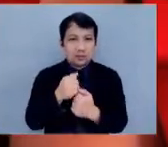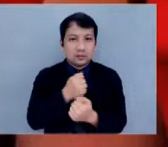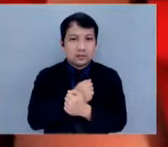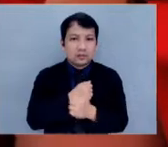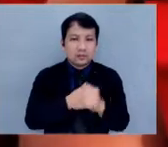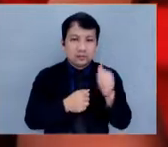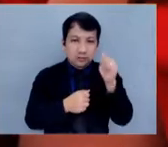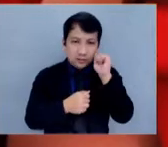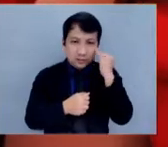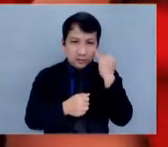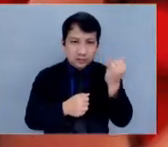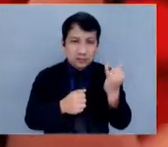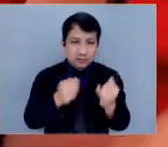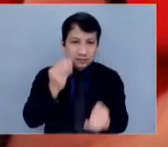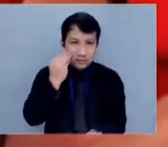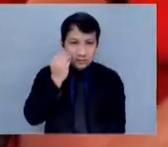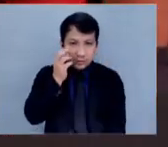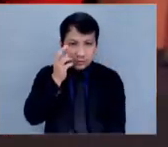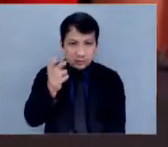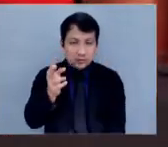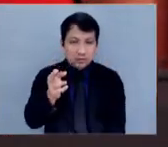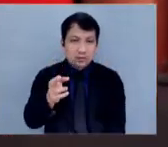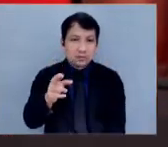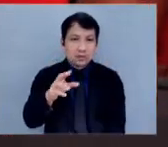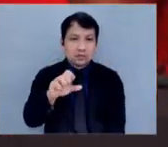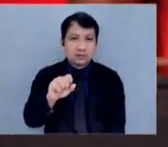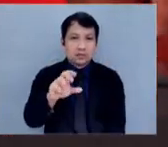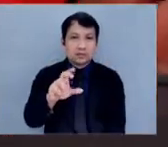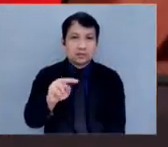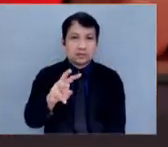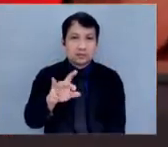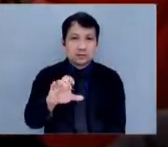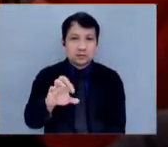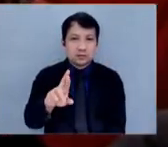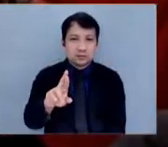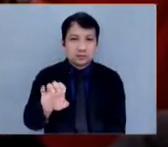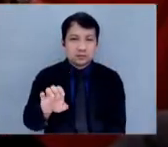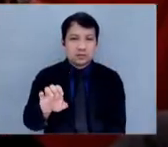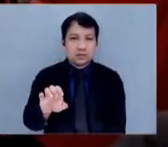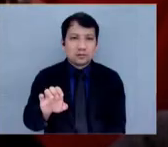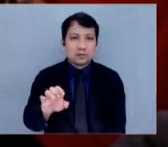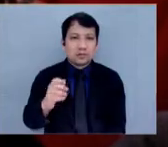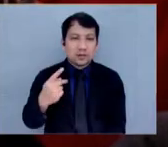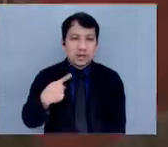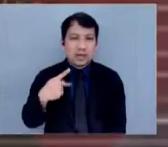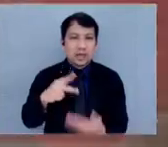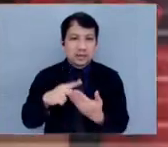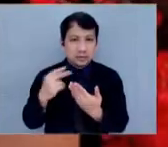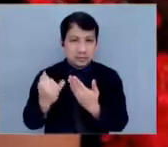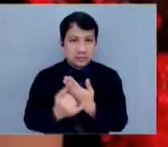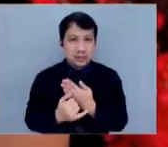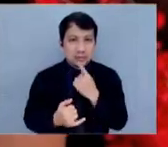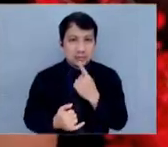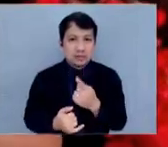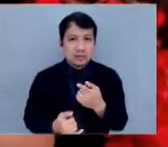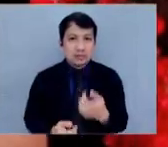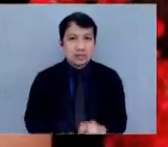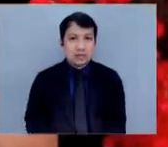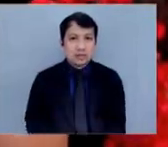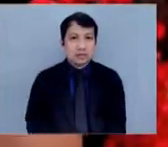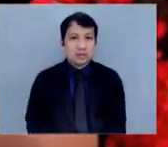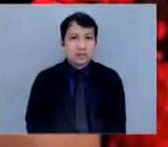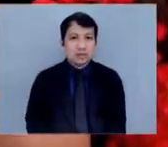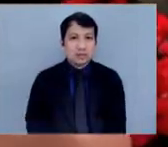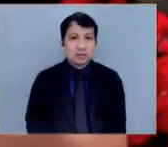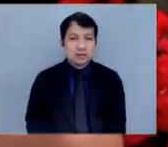Jennings at Maris Racal o Snow Reed na may spin-off project nga ba? Gusto ko pa rin naman maging